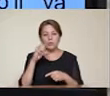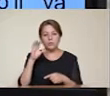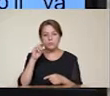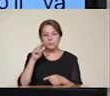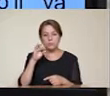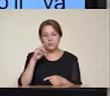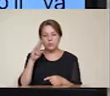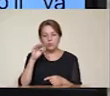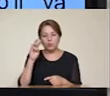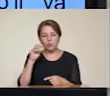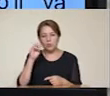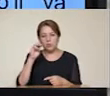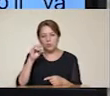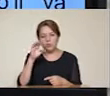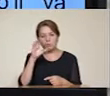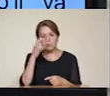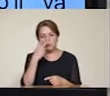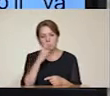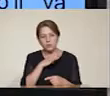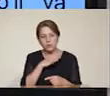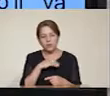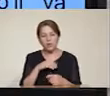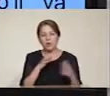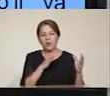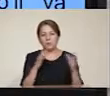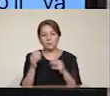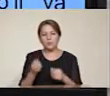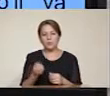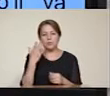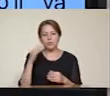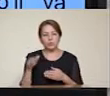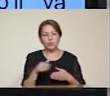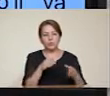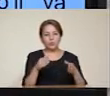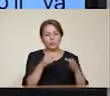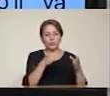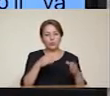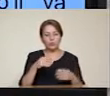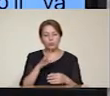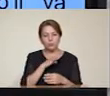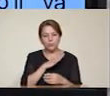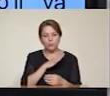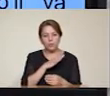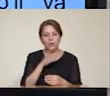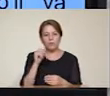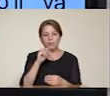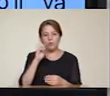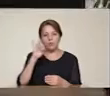500 kilometrni ko'rsatgan ekan. Xo'sh, avtobus qancha yo'lni bosib o'tdi va uning ko'chishi qancha